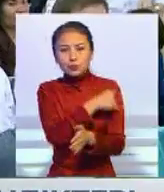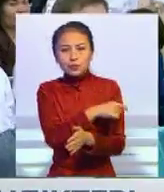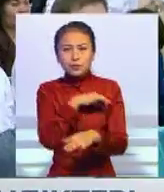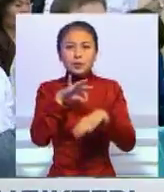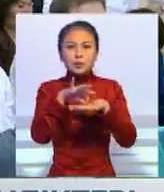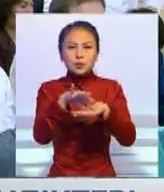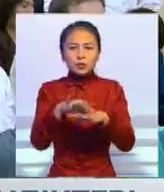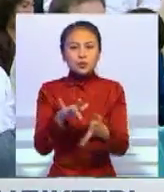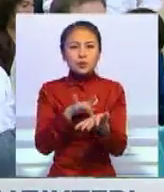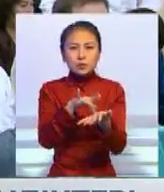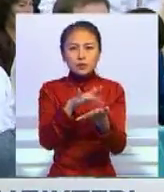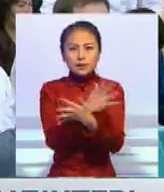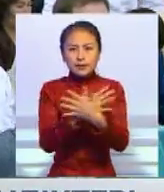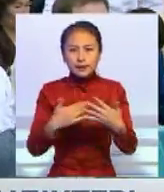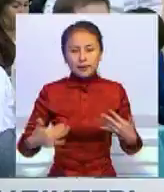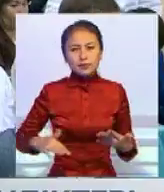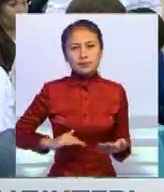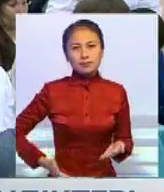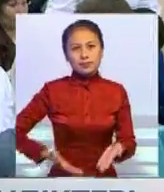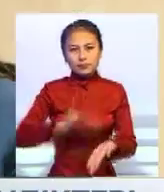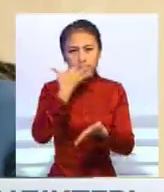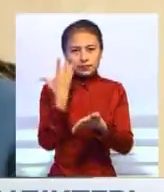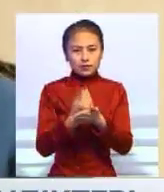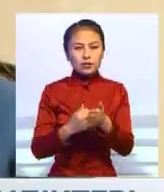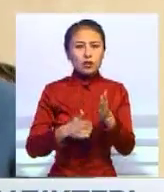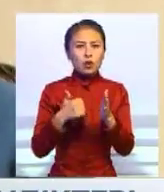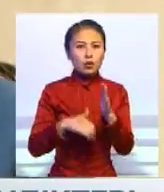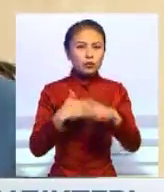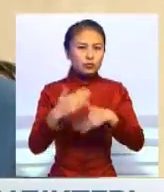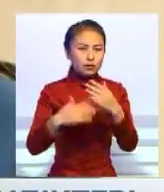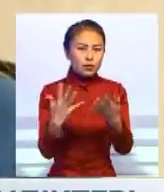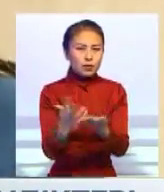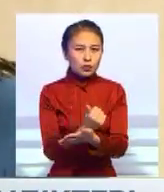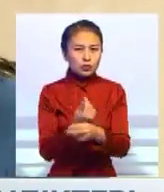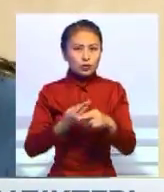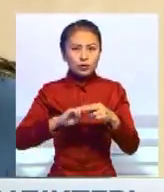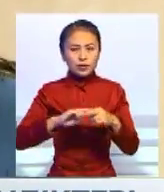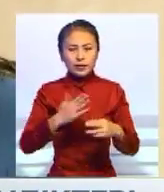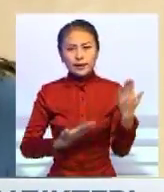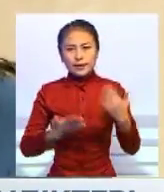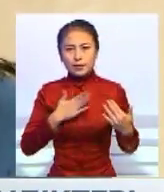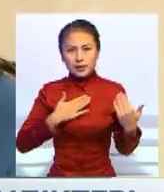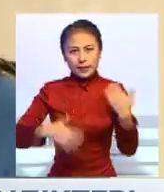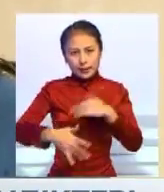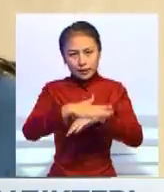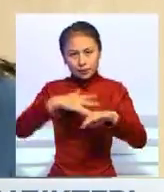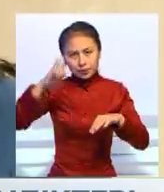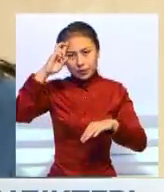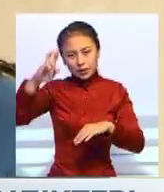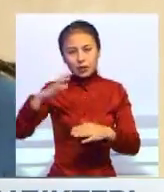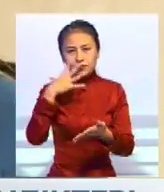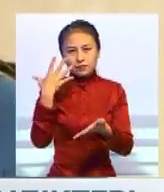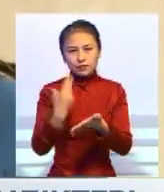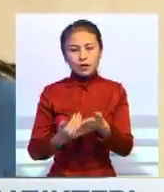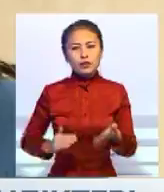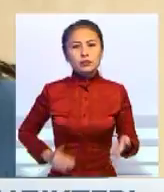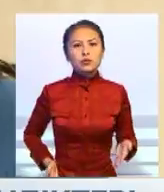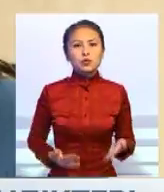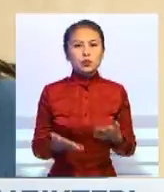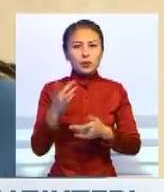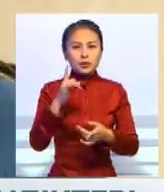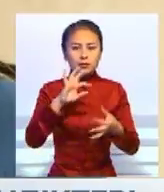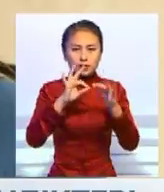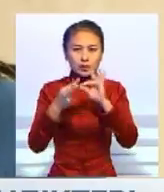туризммен мемлекеттік жекеменшік серіктестік қарқынды дамып жатыр. Егер қазір елімізде мемлекеттік жекеменшік серіктестік